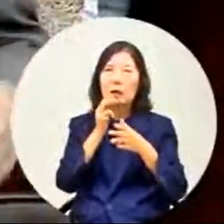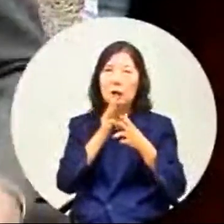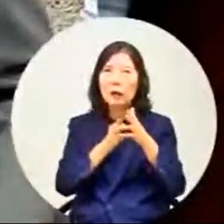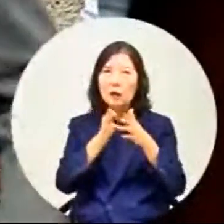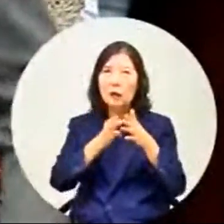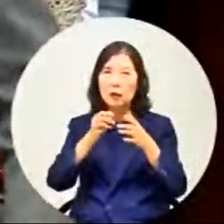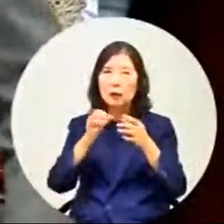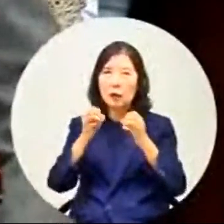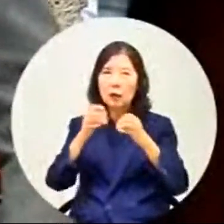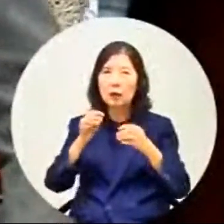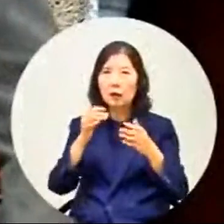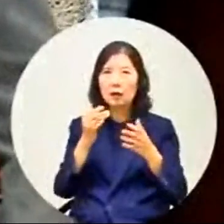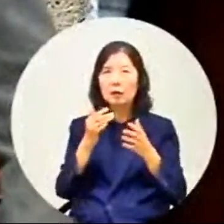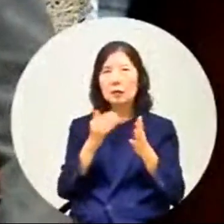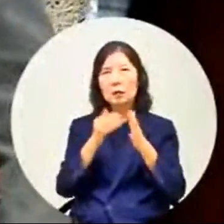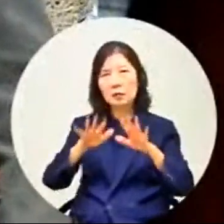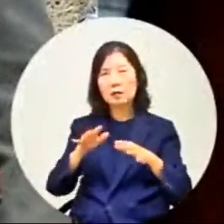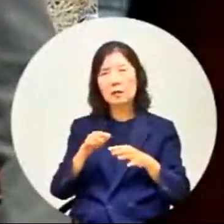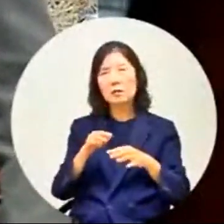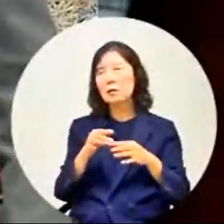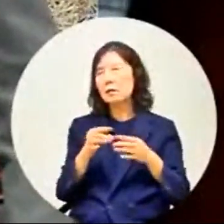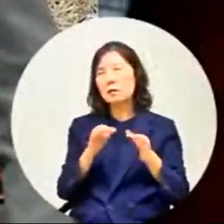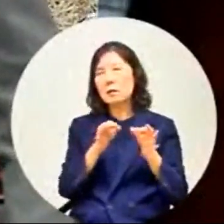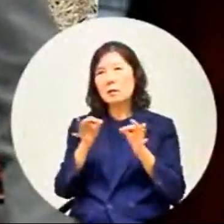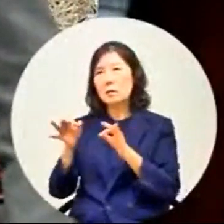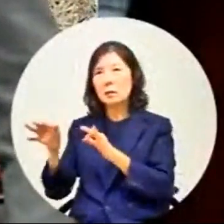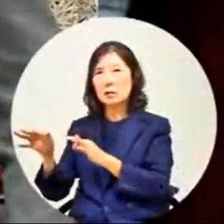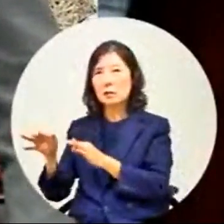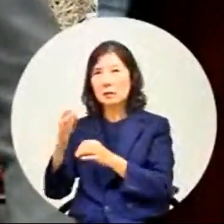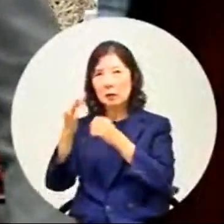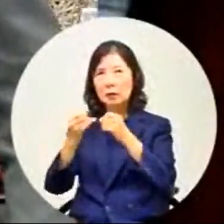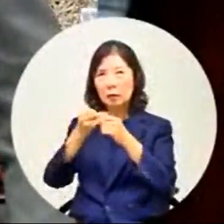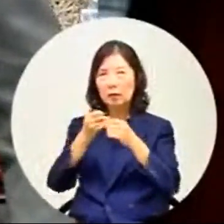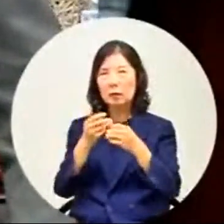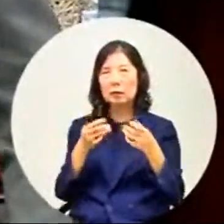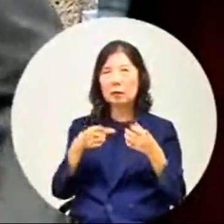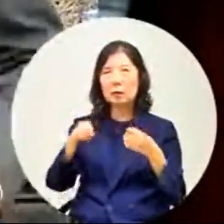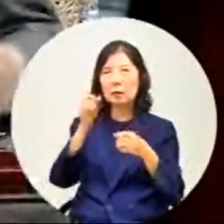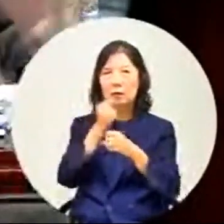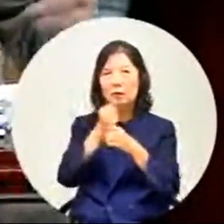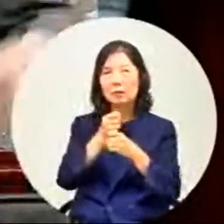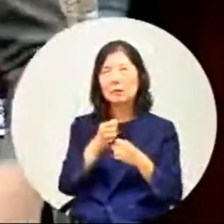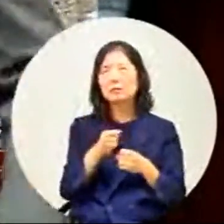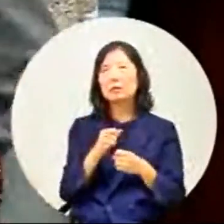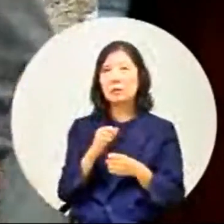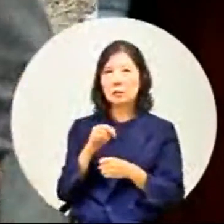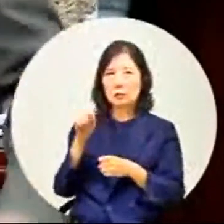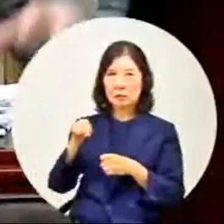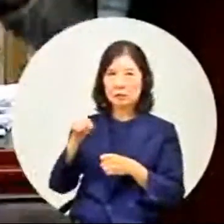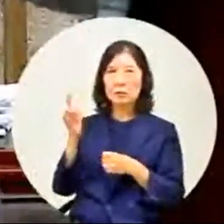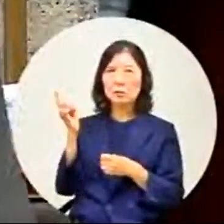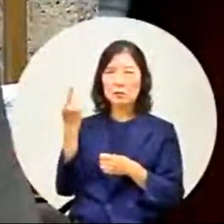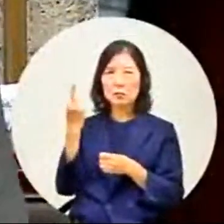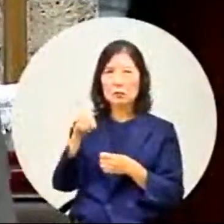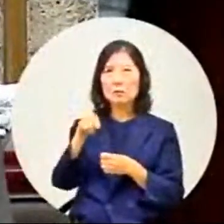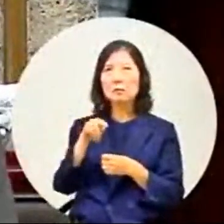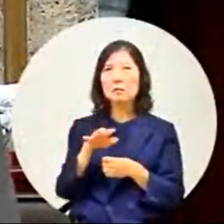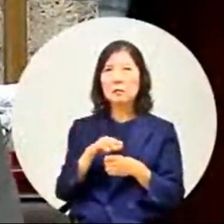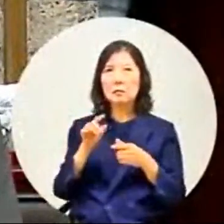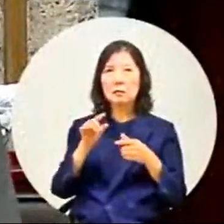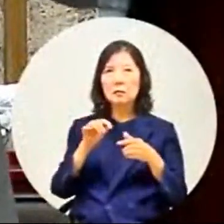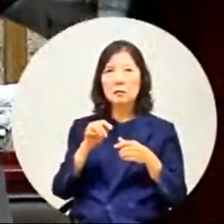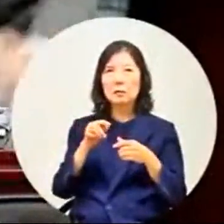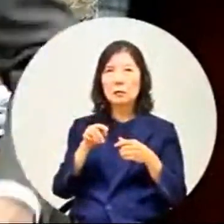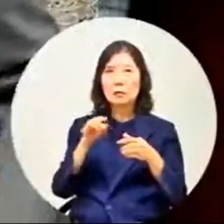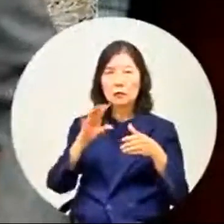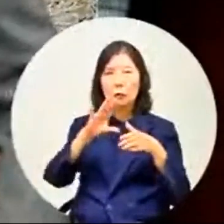个就是因为整个的一个耽搁，这几年来一直没有去处理的一个原因。所以说我也积极的跟文化部文化